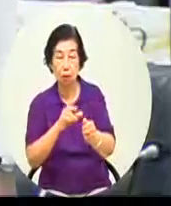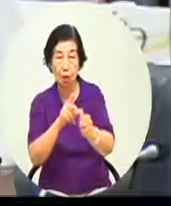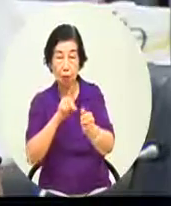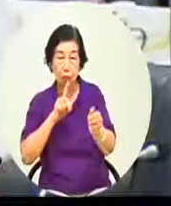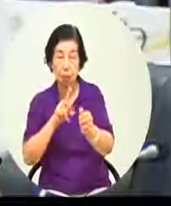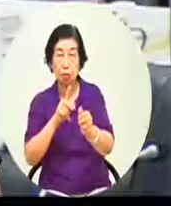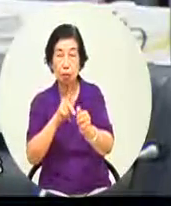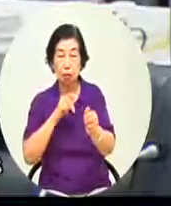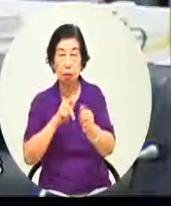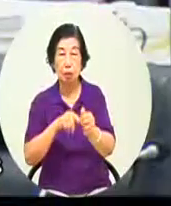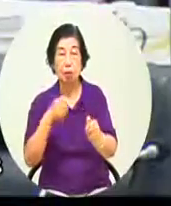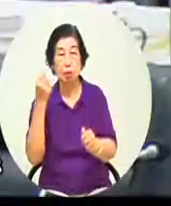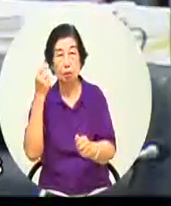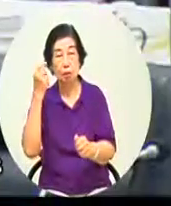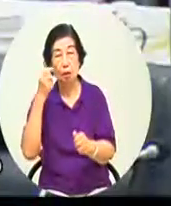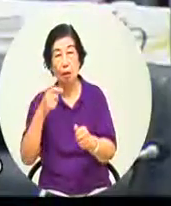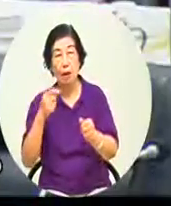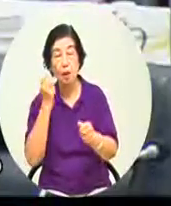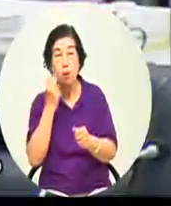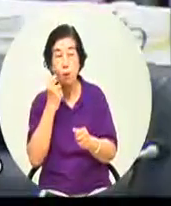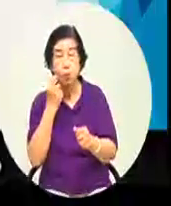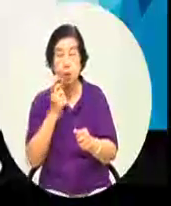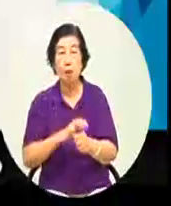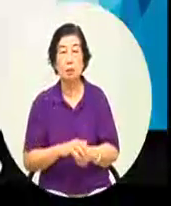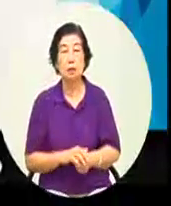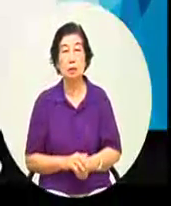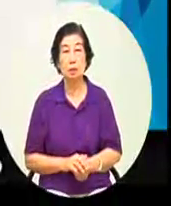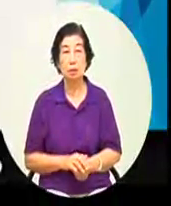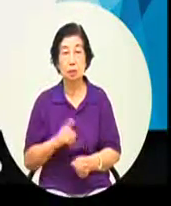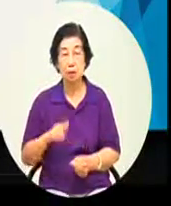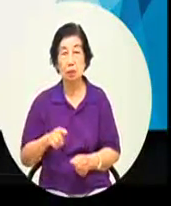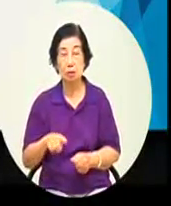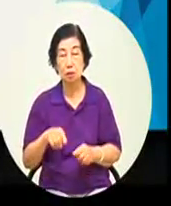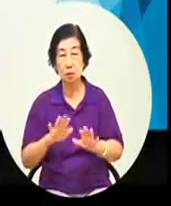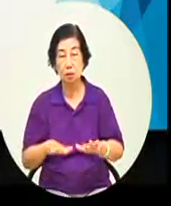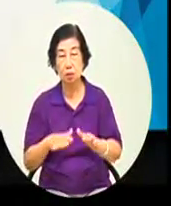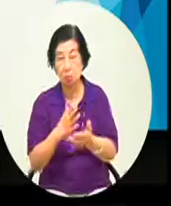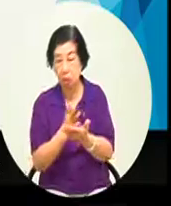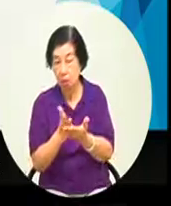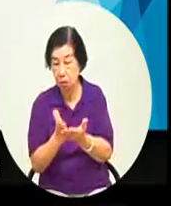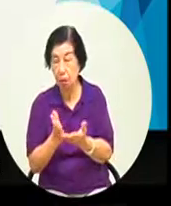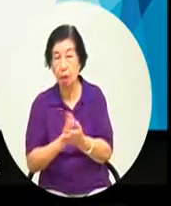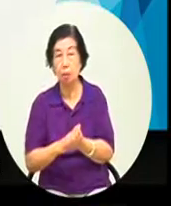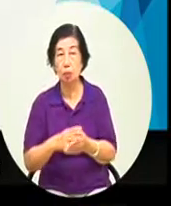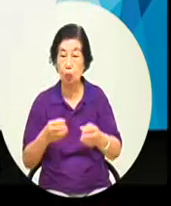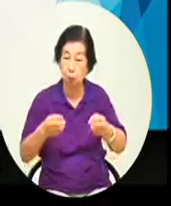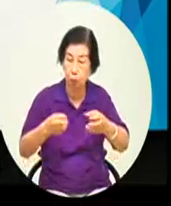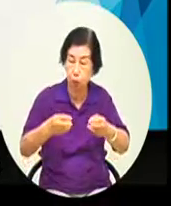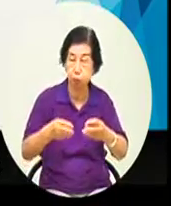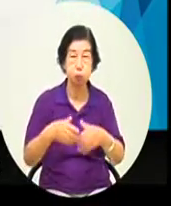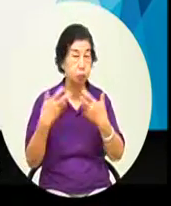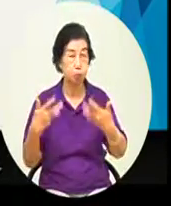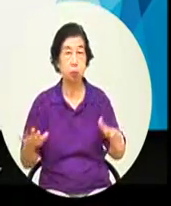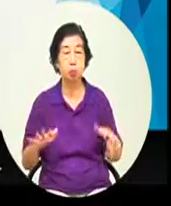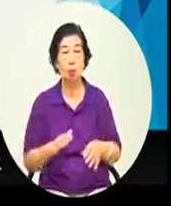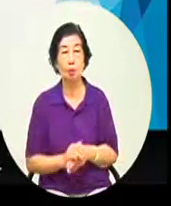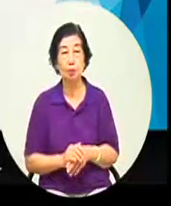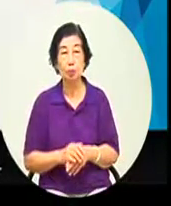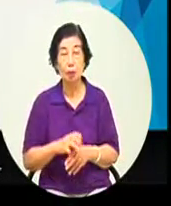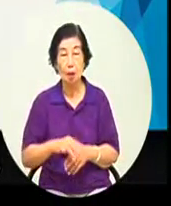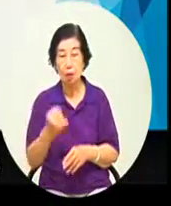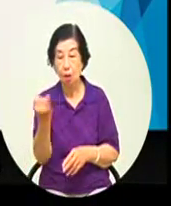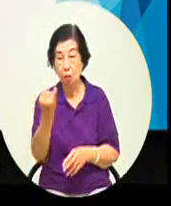到下一张，我想这几天啊，很多人在讨论这个议题。有一个女大学生啊，可能